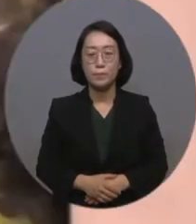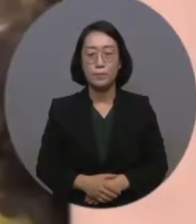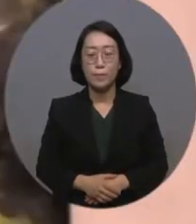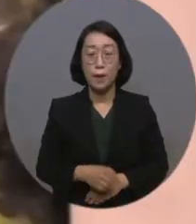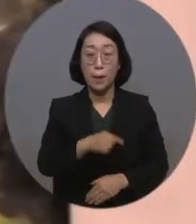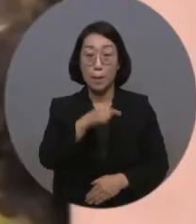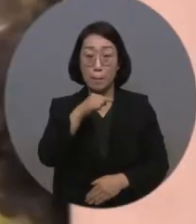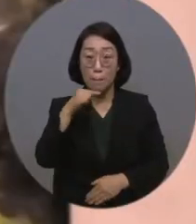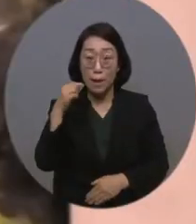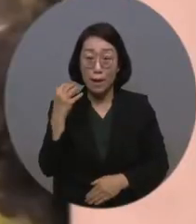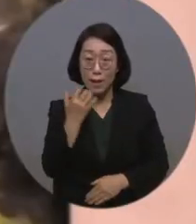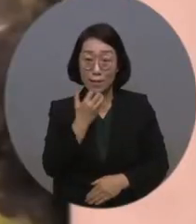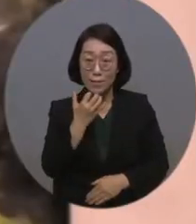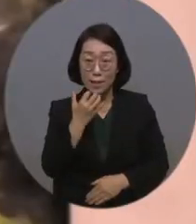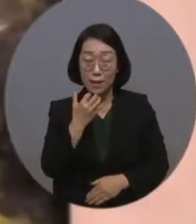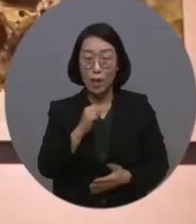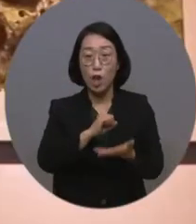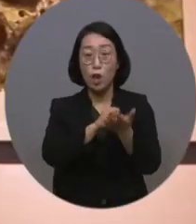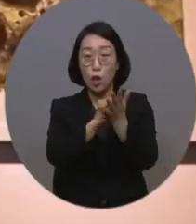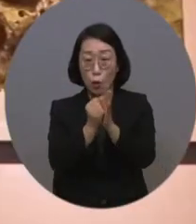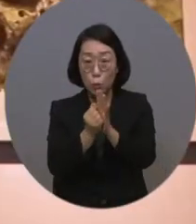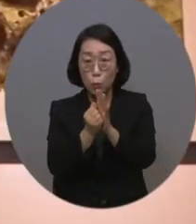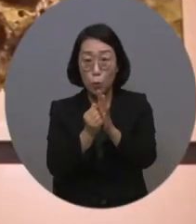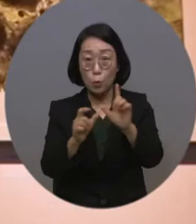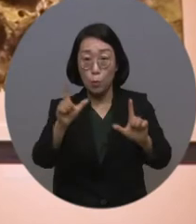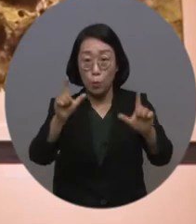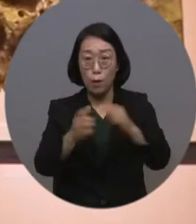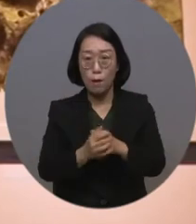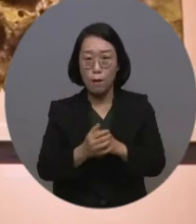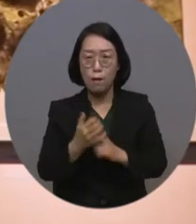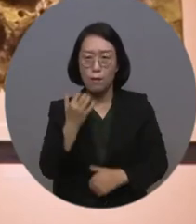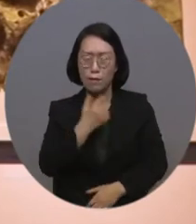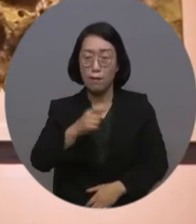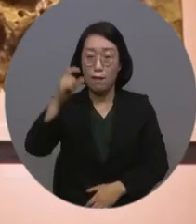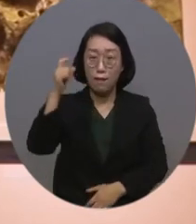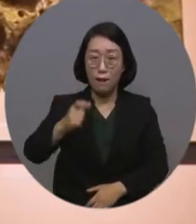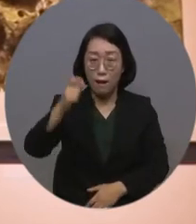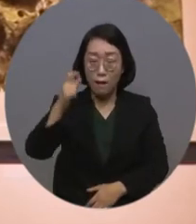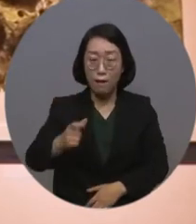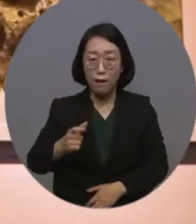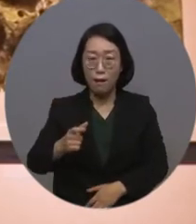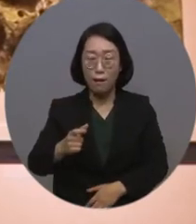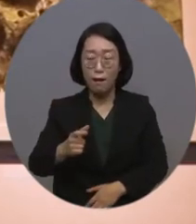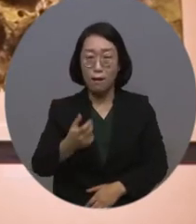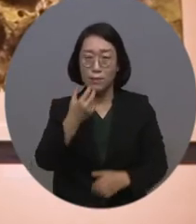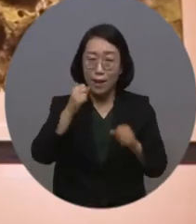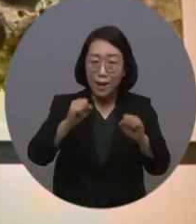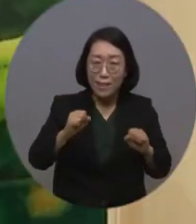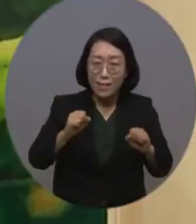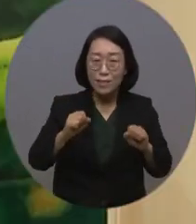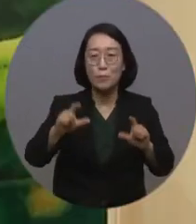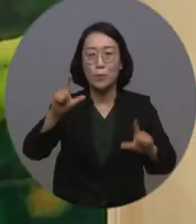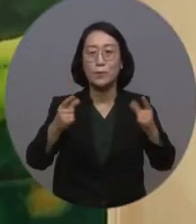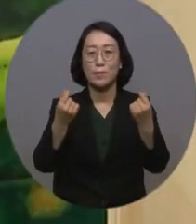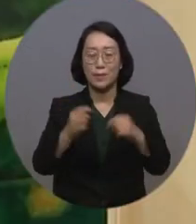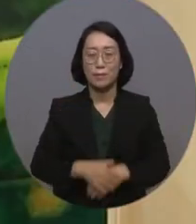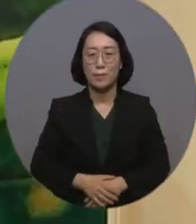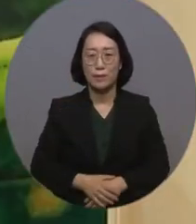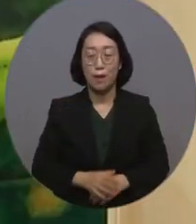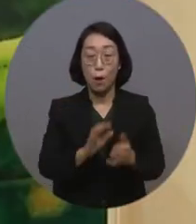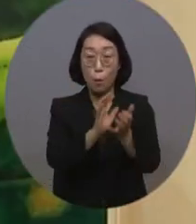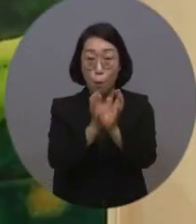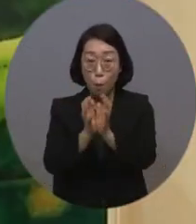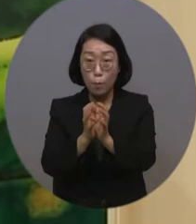붉은 빛이 감도는 연꽃들이 강렬한 채색과 어우러져 살아 움직일 듯합니다. 한 송이